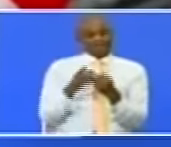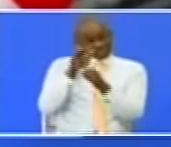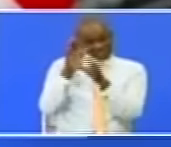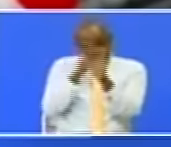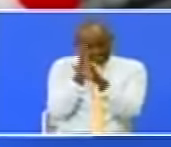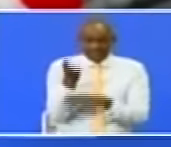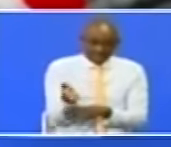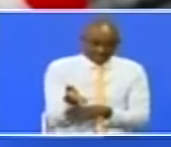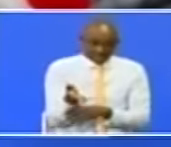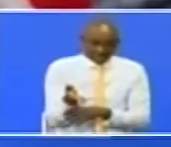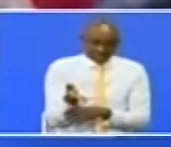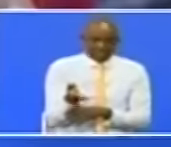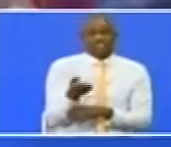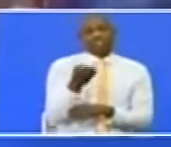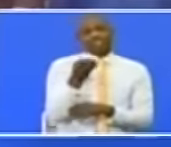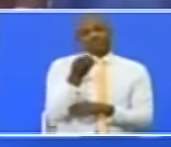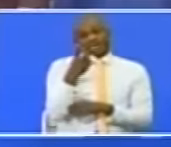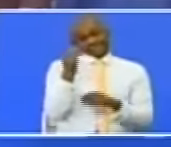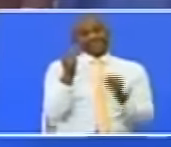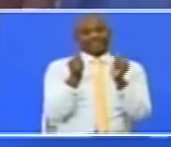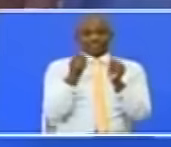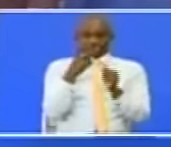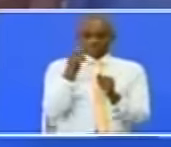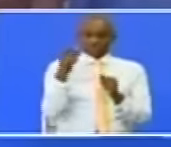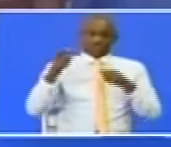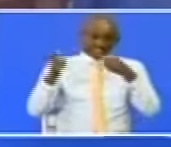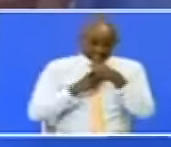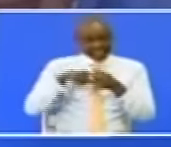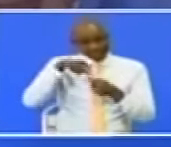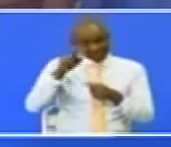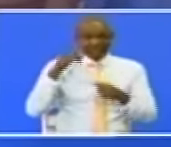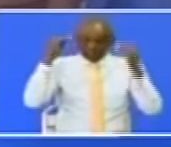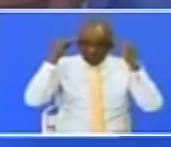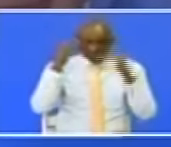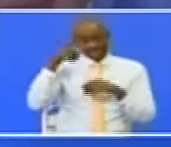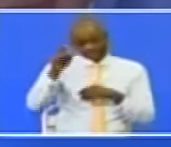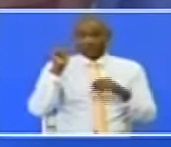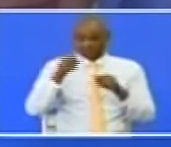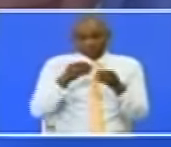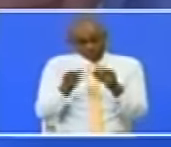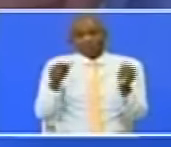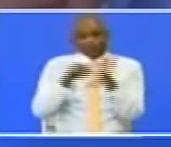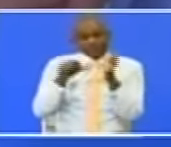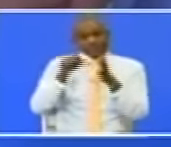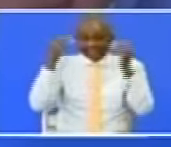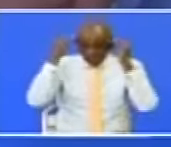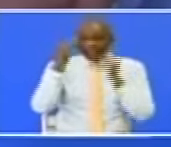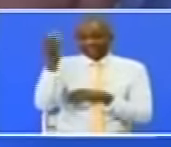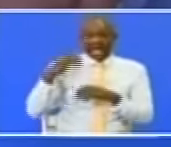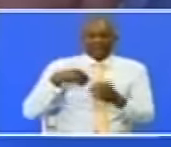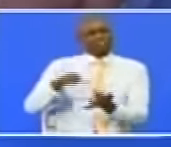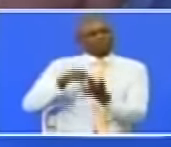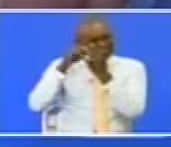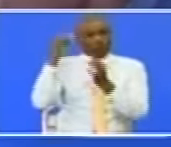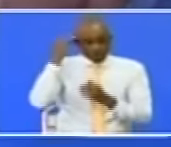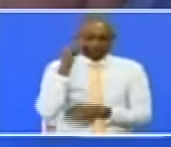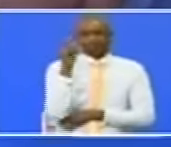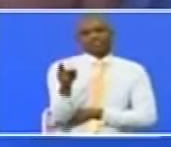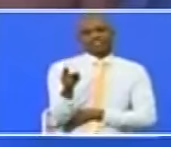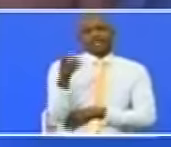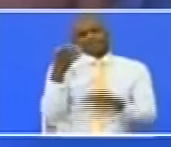kuliundwa jopo maalum iliyo chini ya idara ya mahakama inayosikiza na kutatua visa kama hivi vinavyochipuka shuleni,